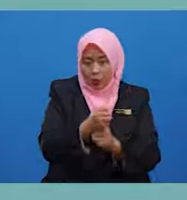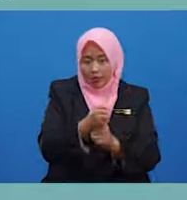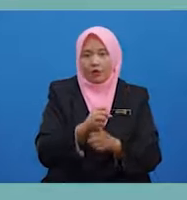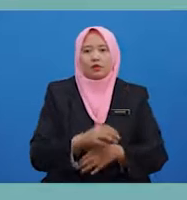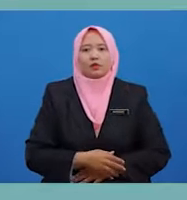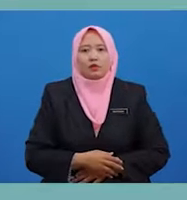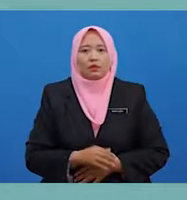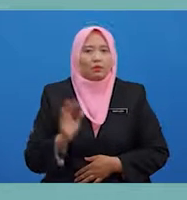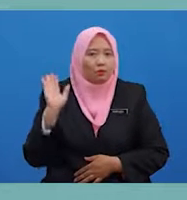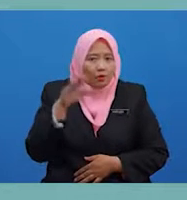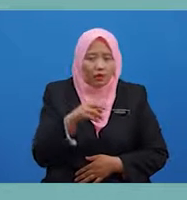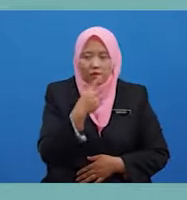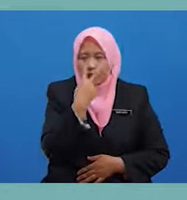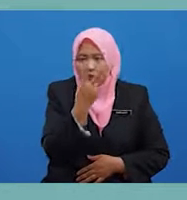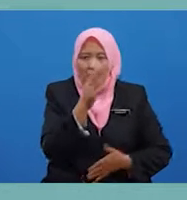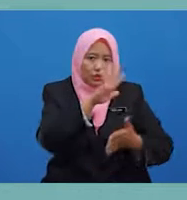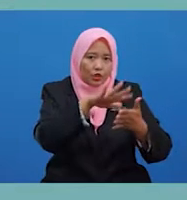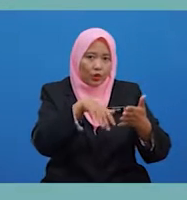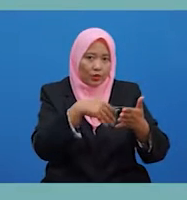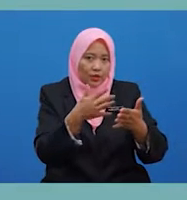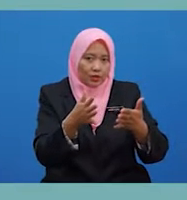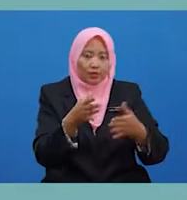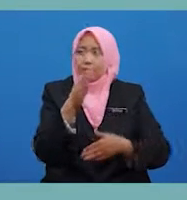Mari kita lihat jadual berikut.